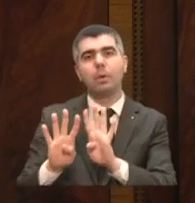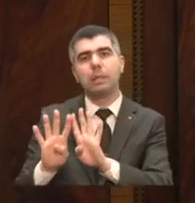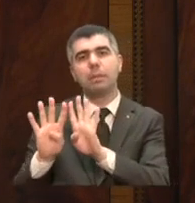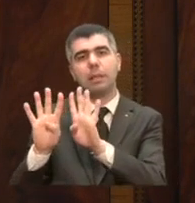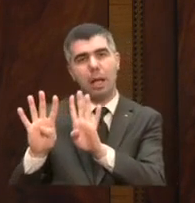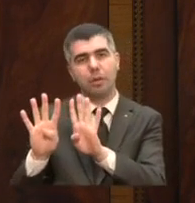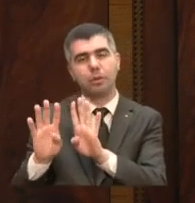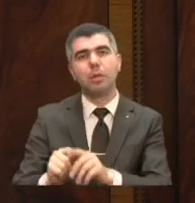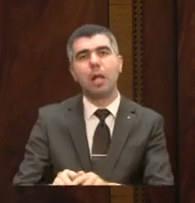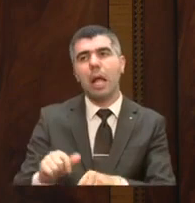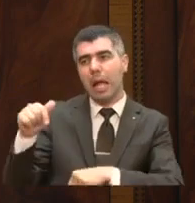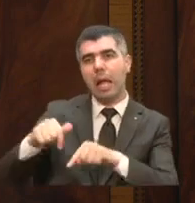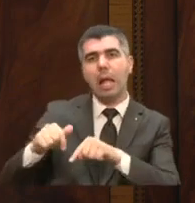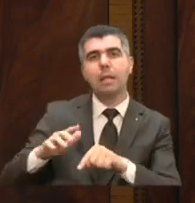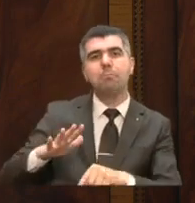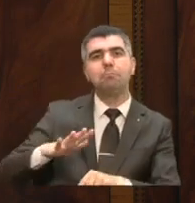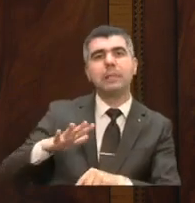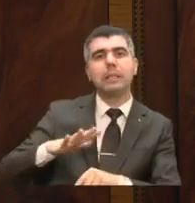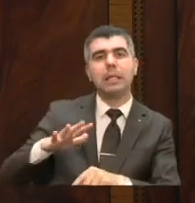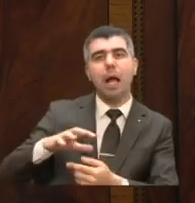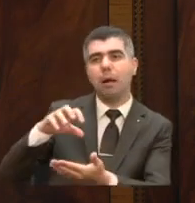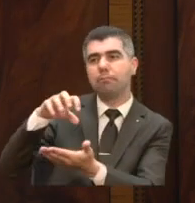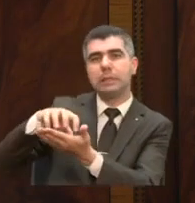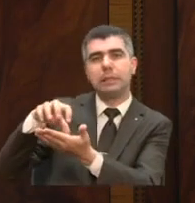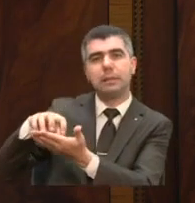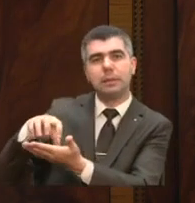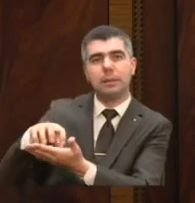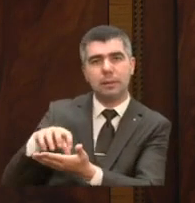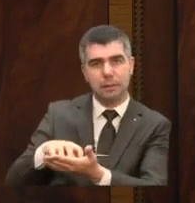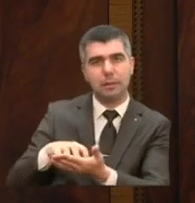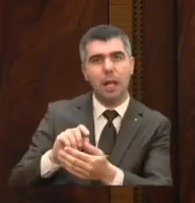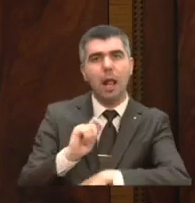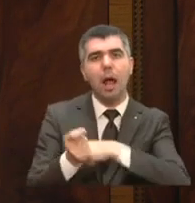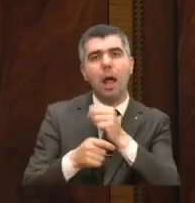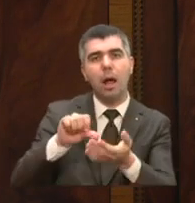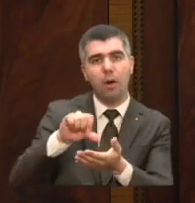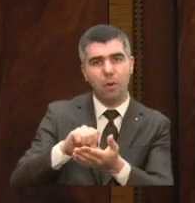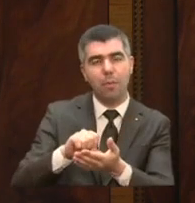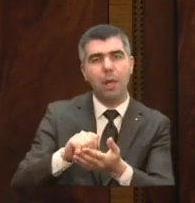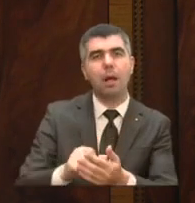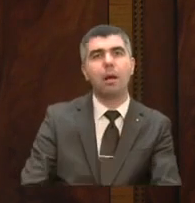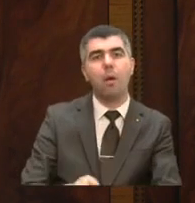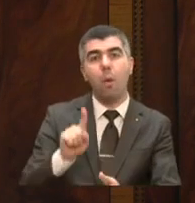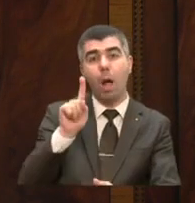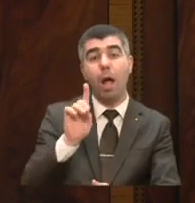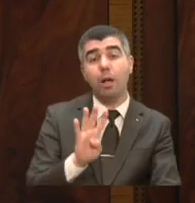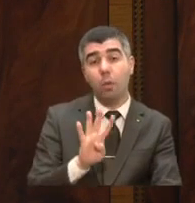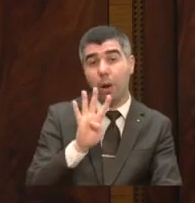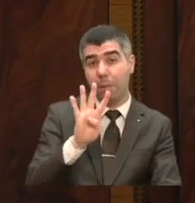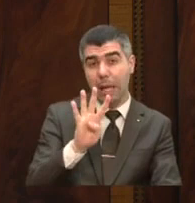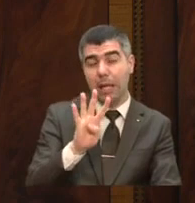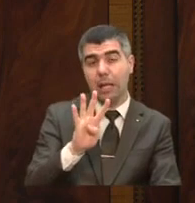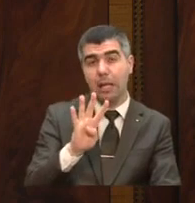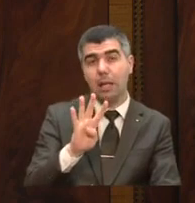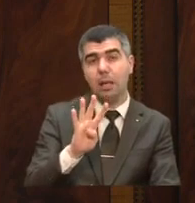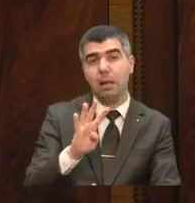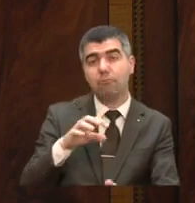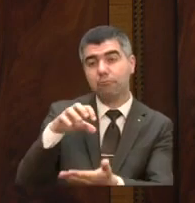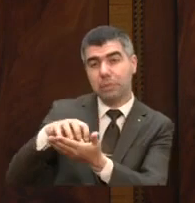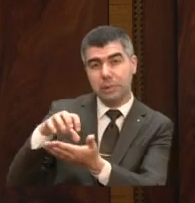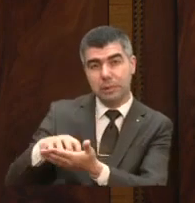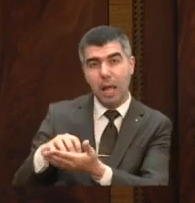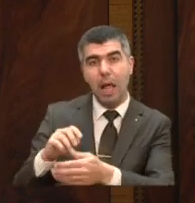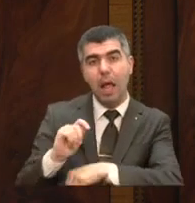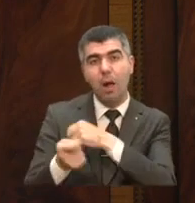ديال المدن والمراكز اللي كانت يدخل فيها المكتب الوطني، وكانت 41 عرفت بعض الاضطرابات ودارت واحد المجموعة